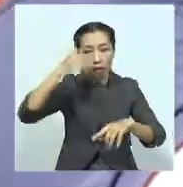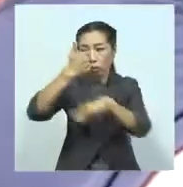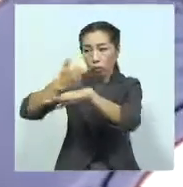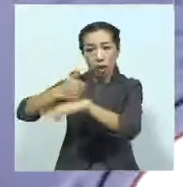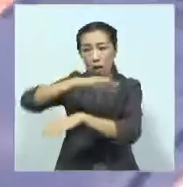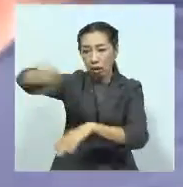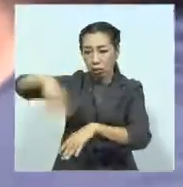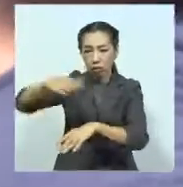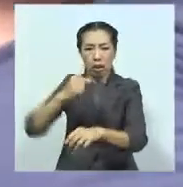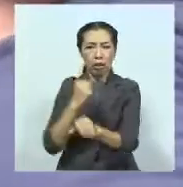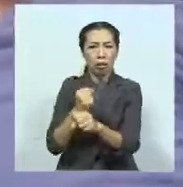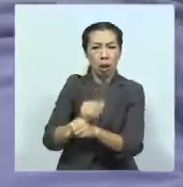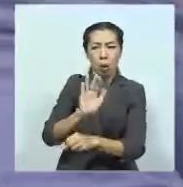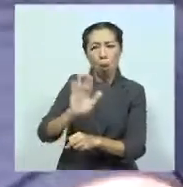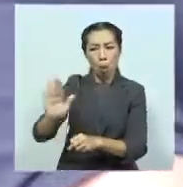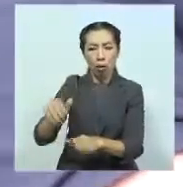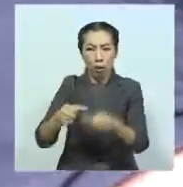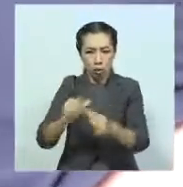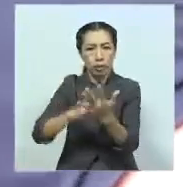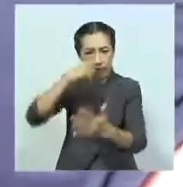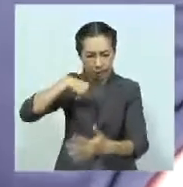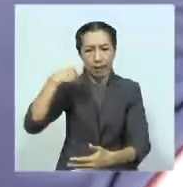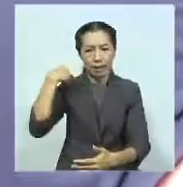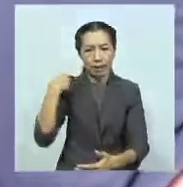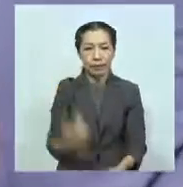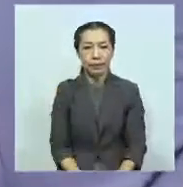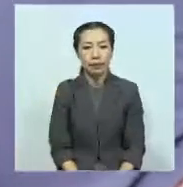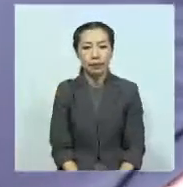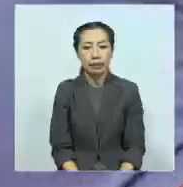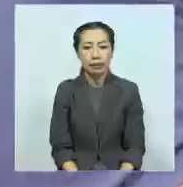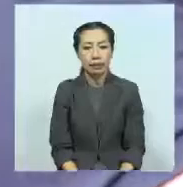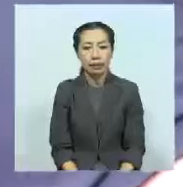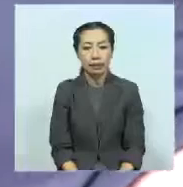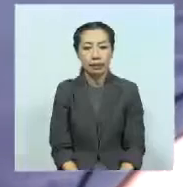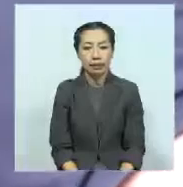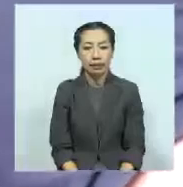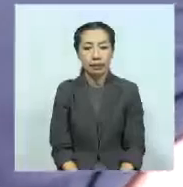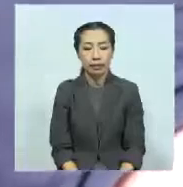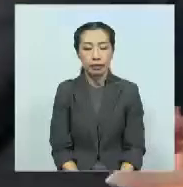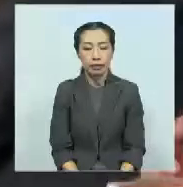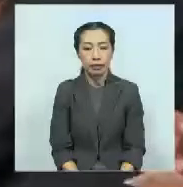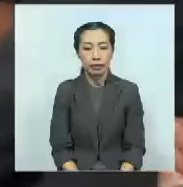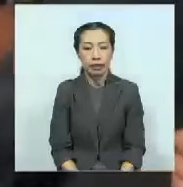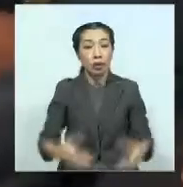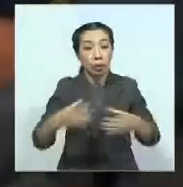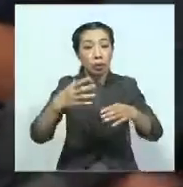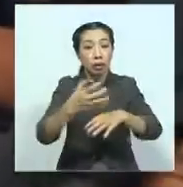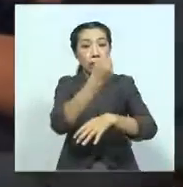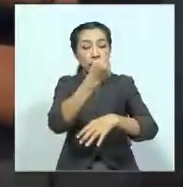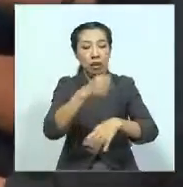ยังมีภารกิจภายในกองทัพและอยู่ในประเทศไทยครับไปดูท่าทีของพรรคการเมืองกันบ้างน